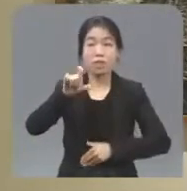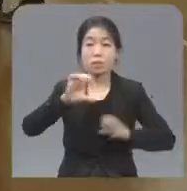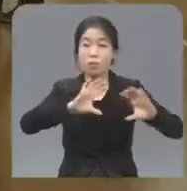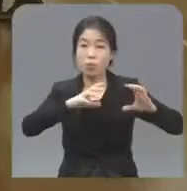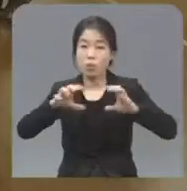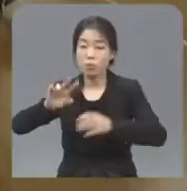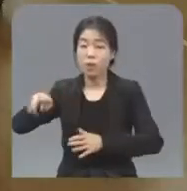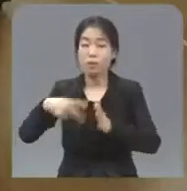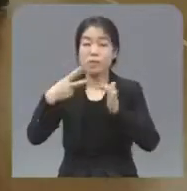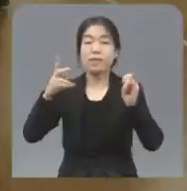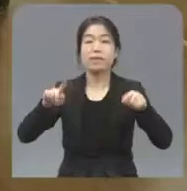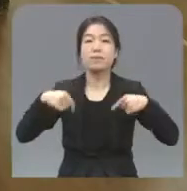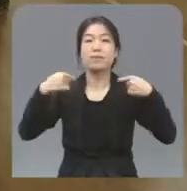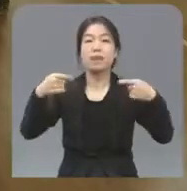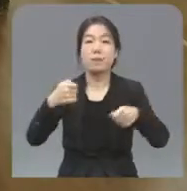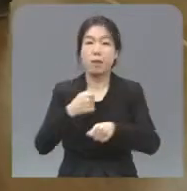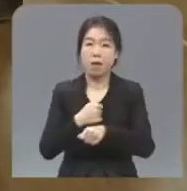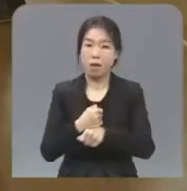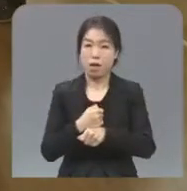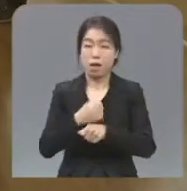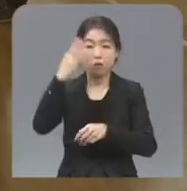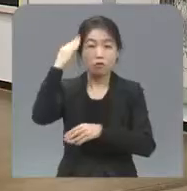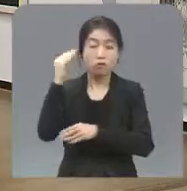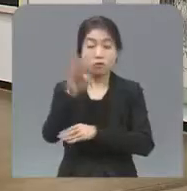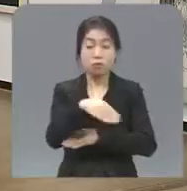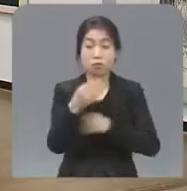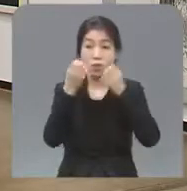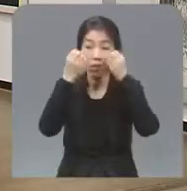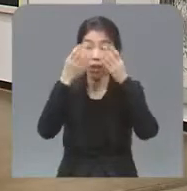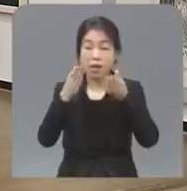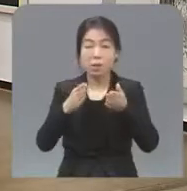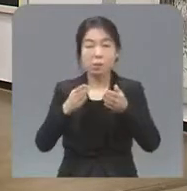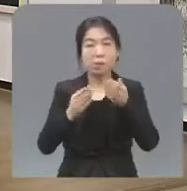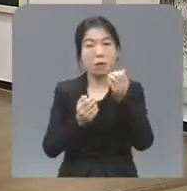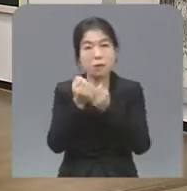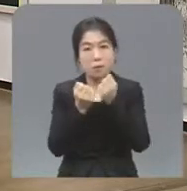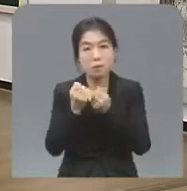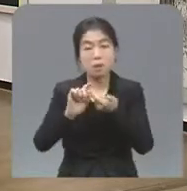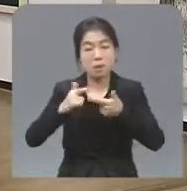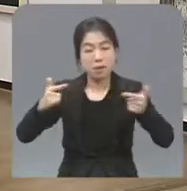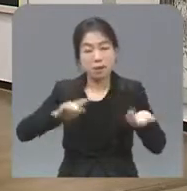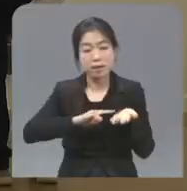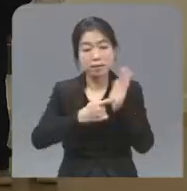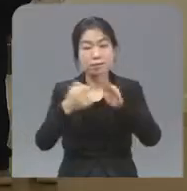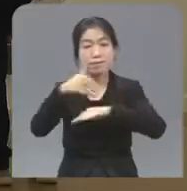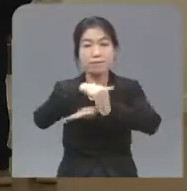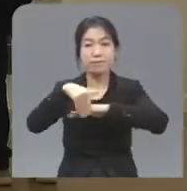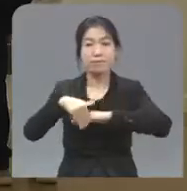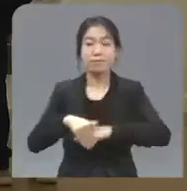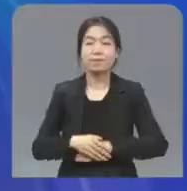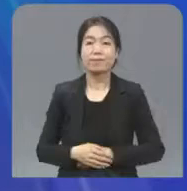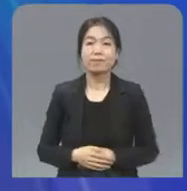200여명의 작가가 참여해 수목을 현대적으로 해석한 다양한 작품이 선보일 예정입니다